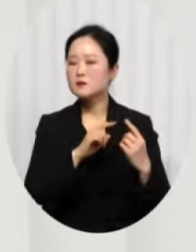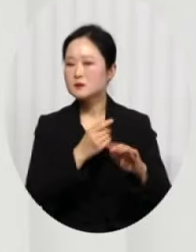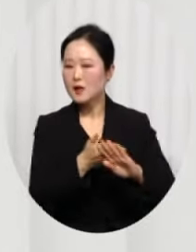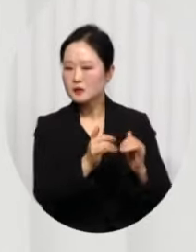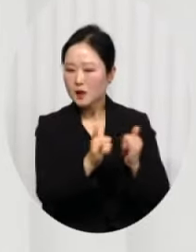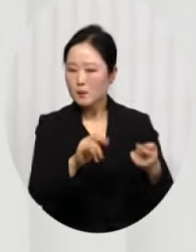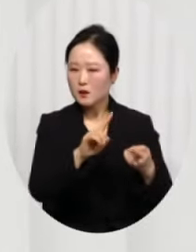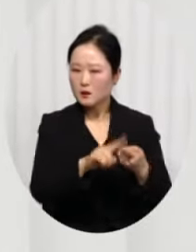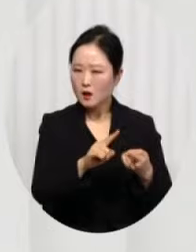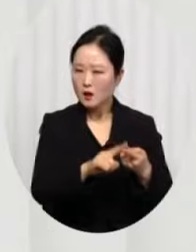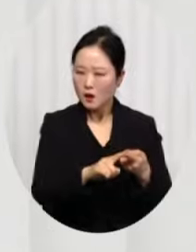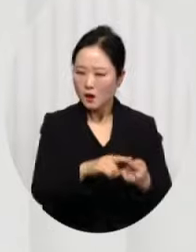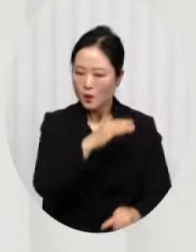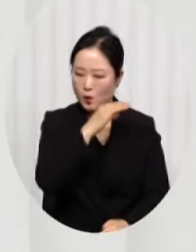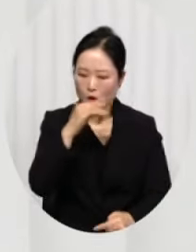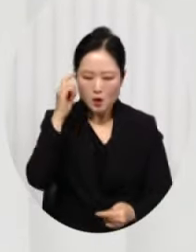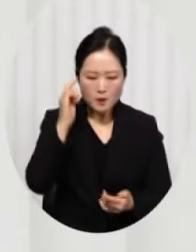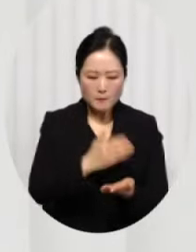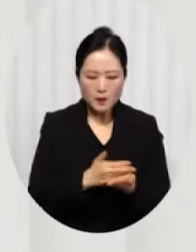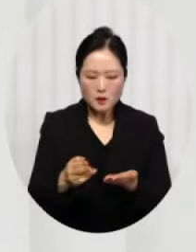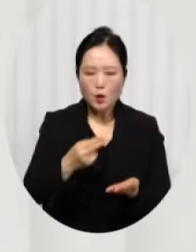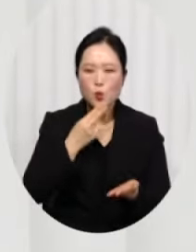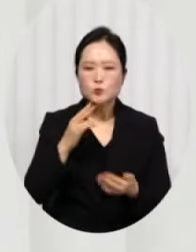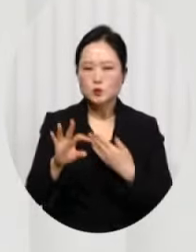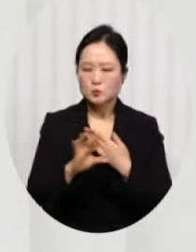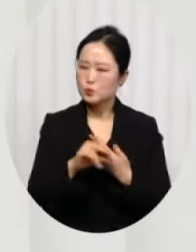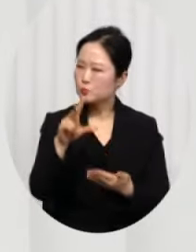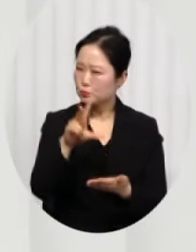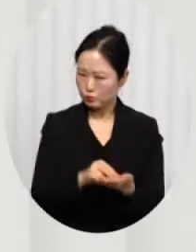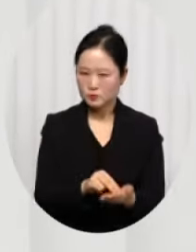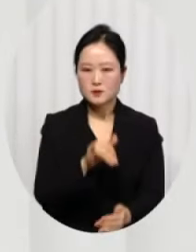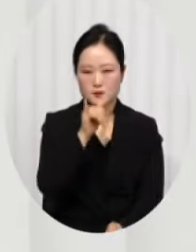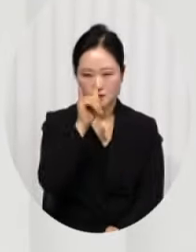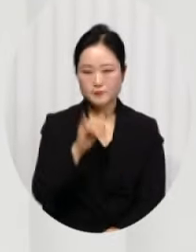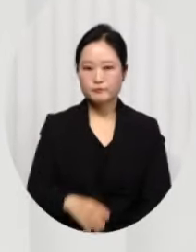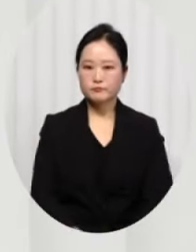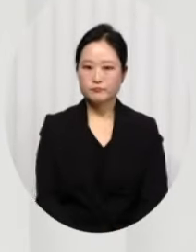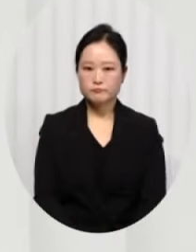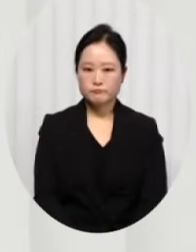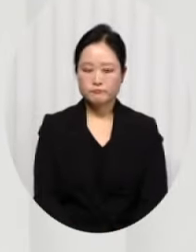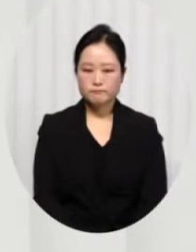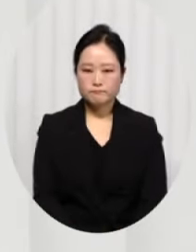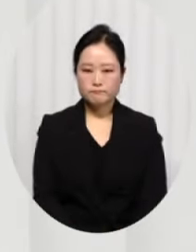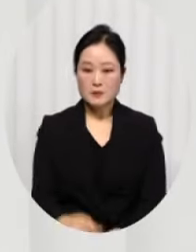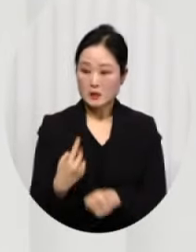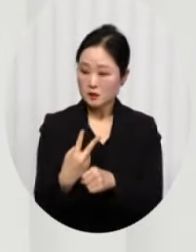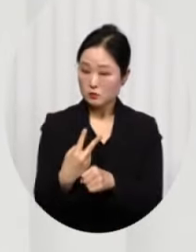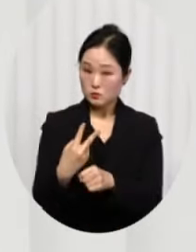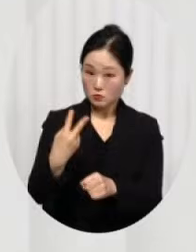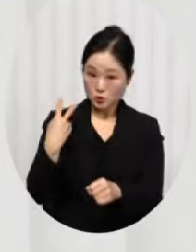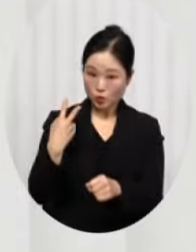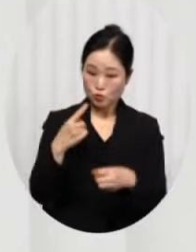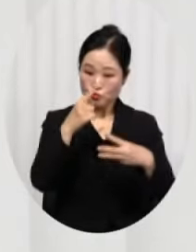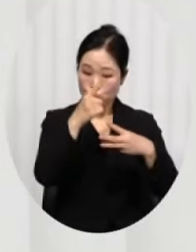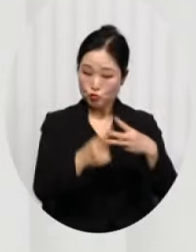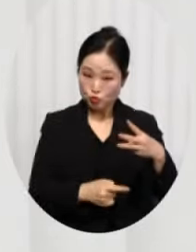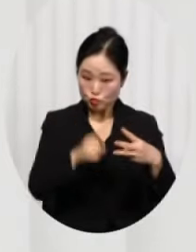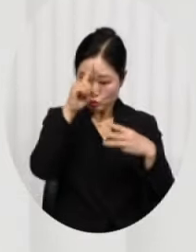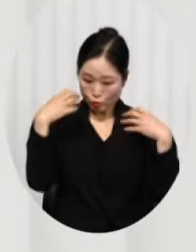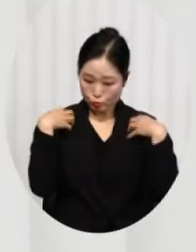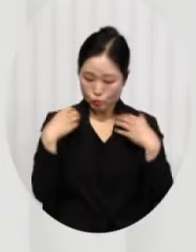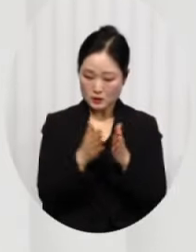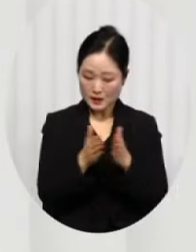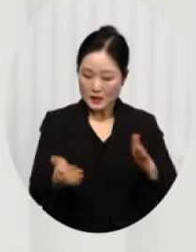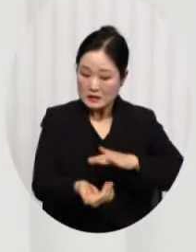서지 않으면 매우 부정적으로 작용할 수 있다. 이렇게 제가 말씀드리겠습니다. 불과 2년 전 윤석열 정부가